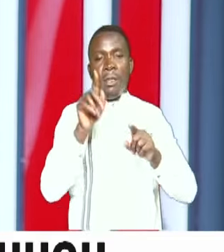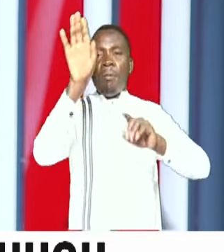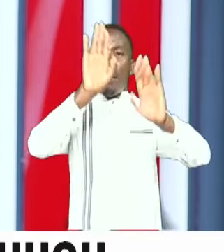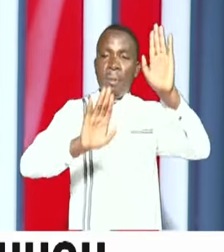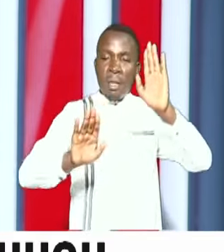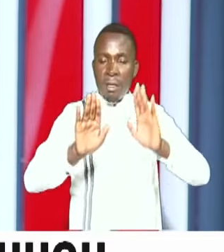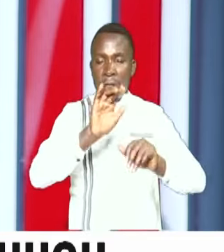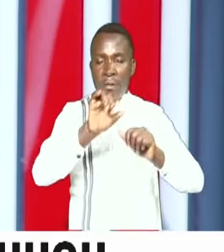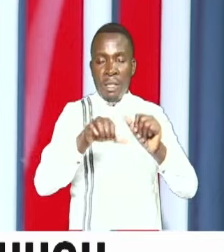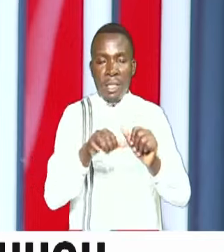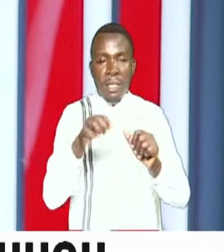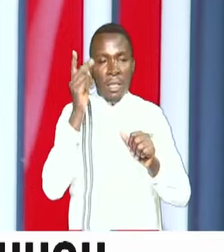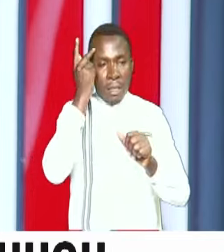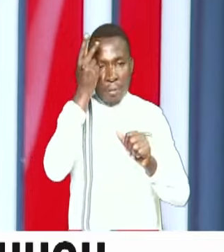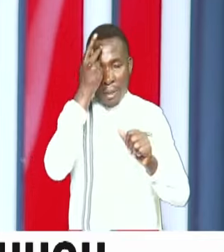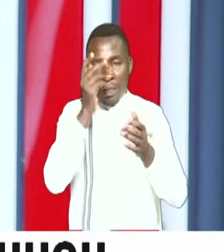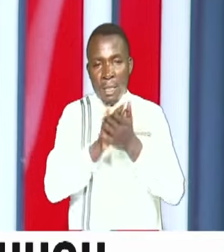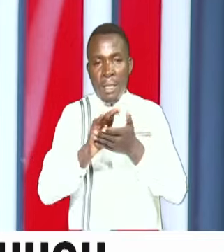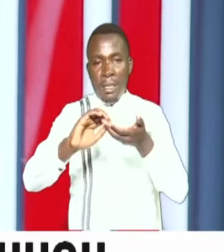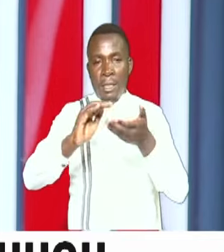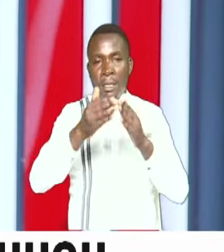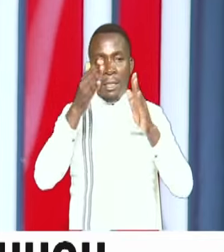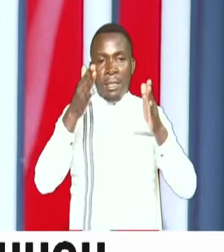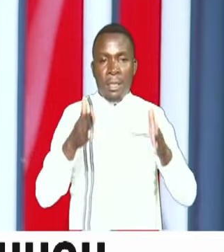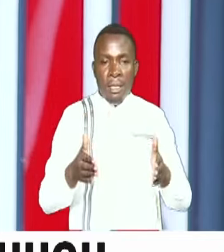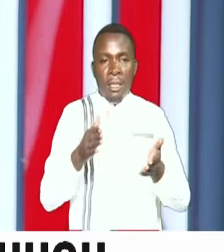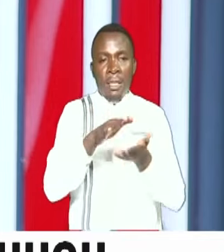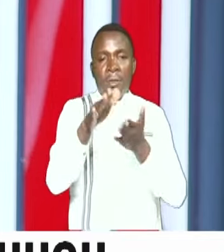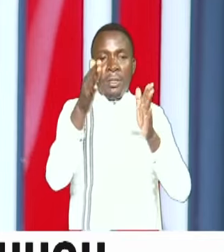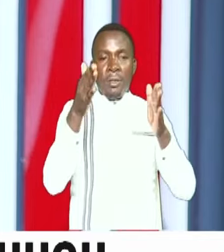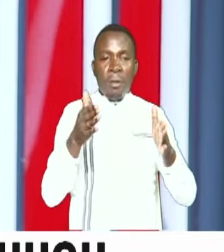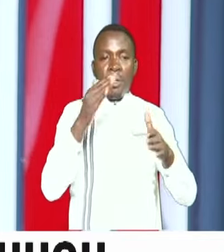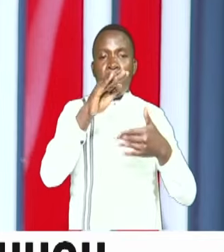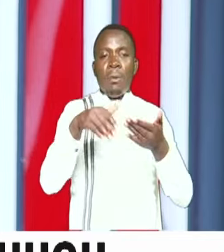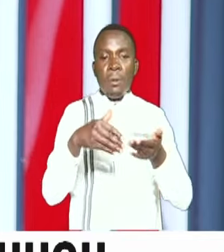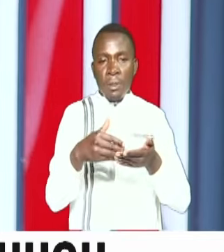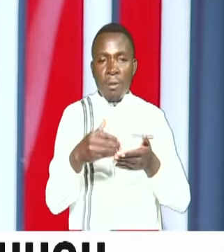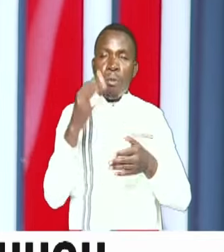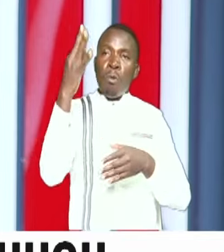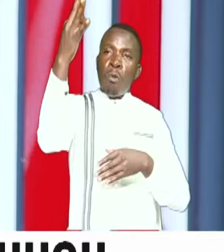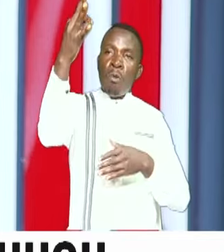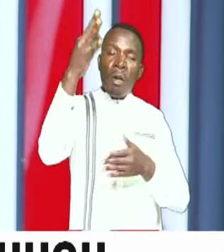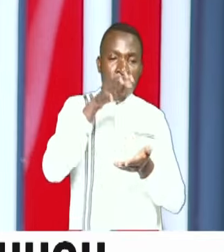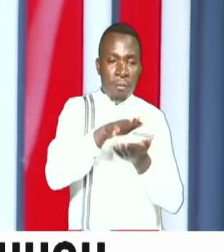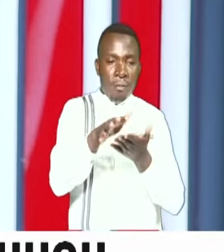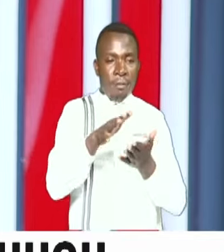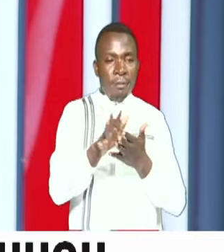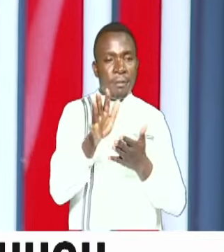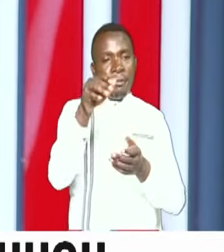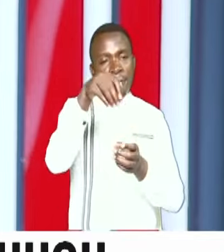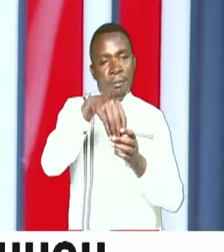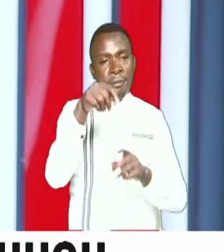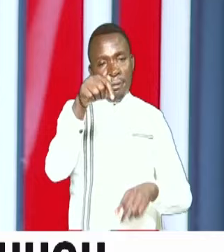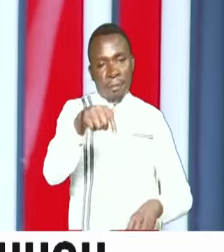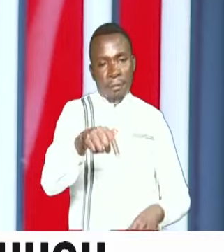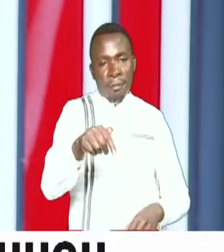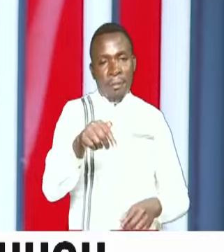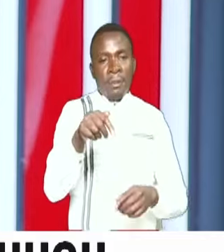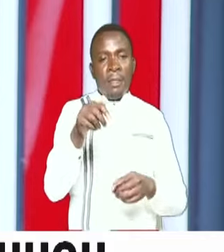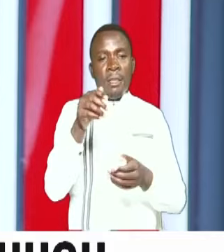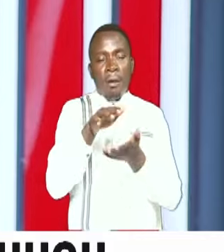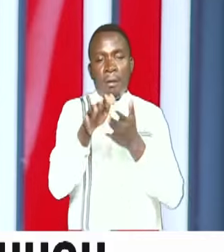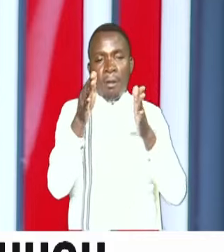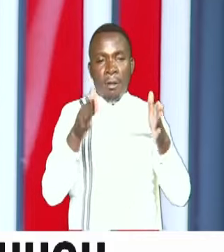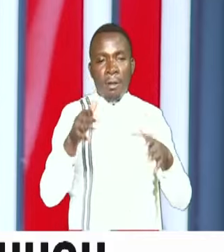ndetse n'abafatanyabikorwa n'abashoramari nyirizina bazashora imari kuko abashoramari baba bakeneye kugira ngo